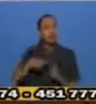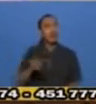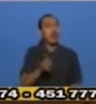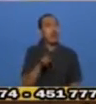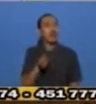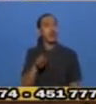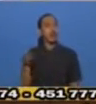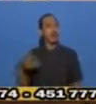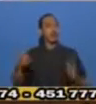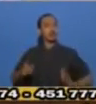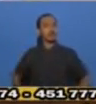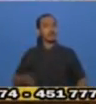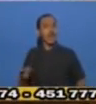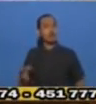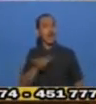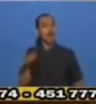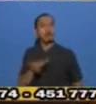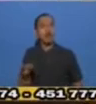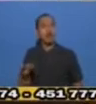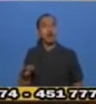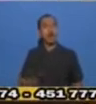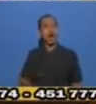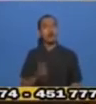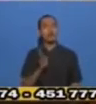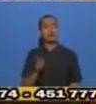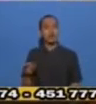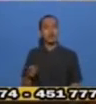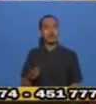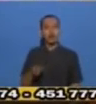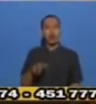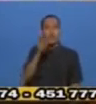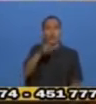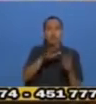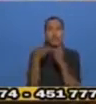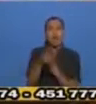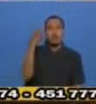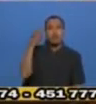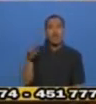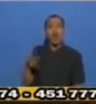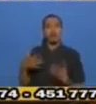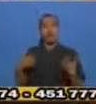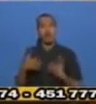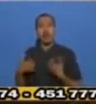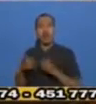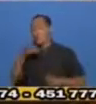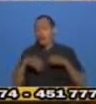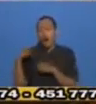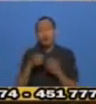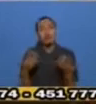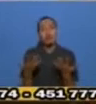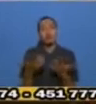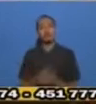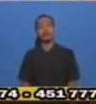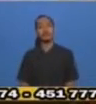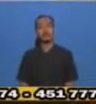bisa mendukung itu ya. Itu. Kadang-kadang mereka dibentak-bentak. Gitu. Nah, kondisi-kondisi seperti inilah yang belum dipahami oleh semua